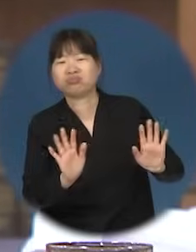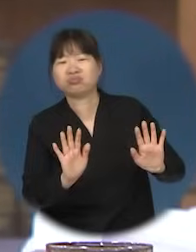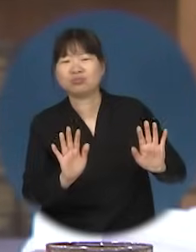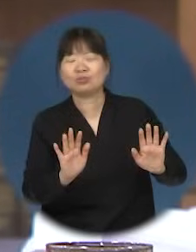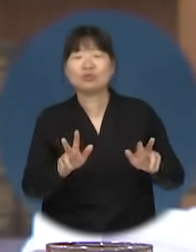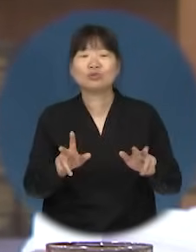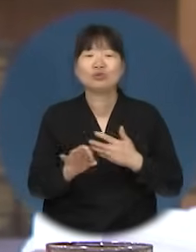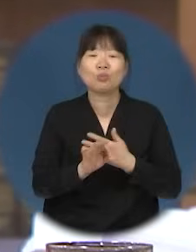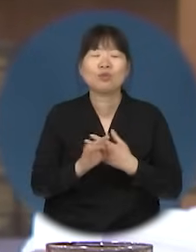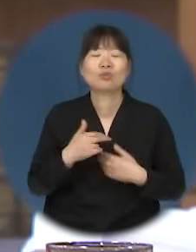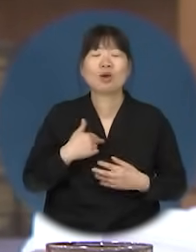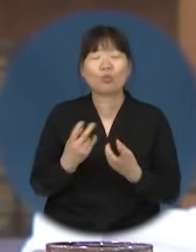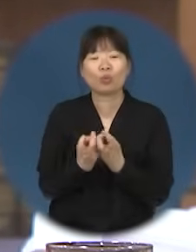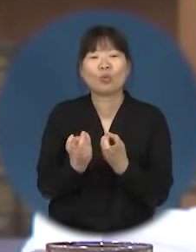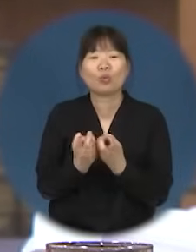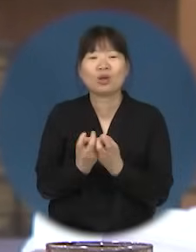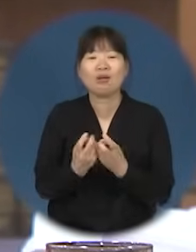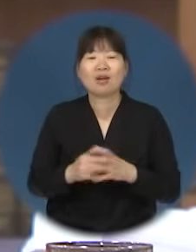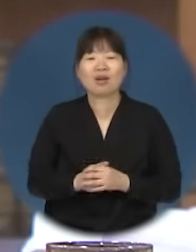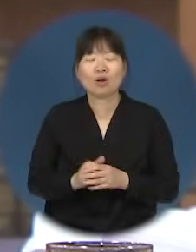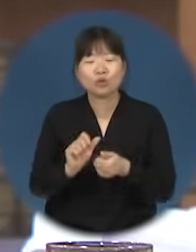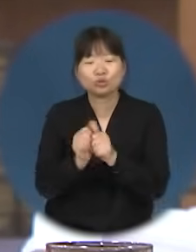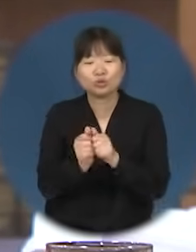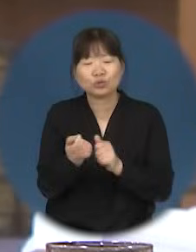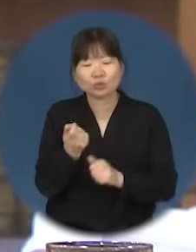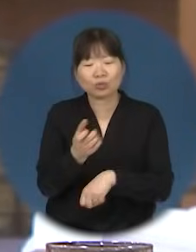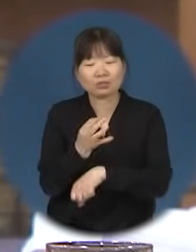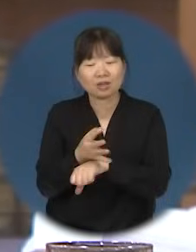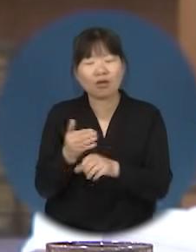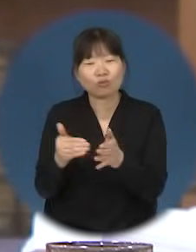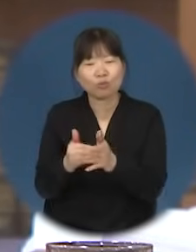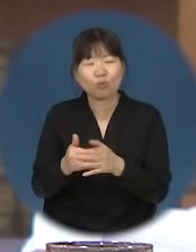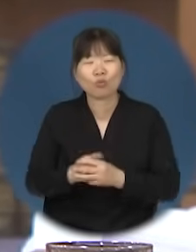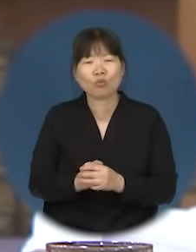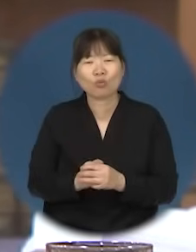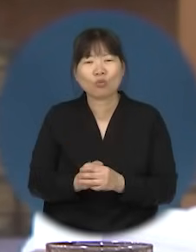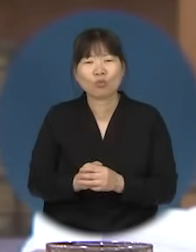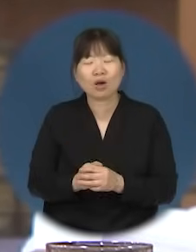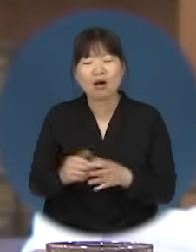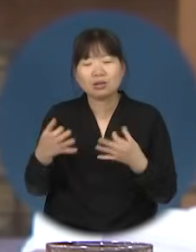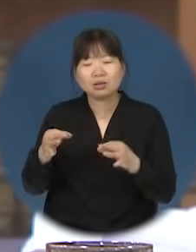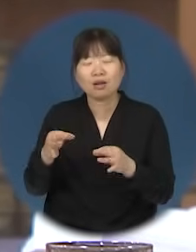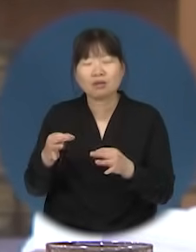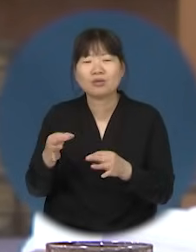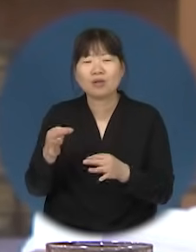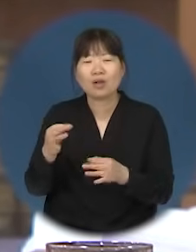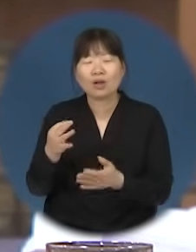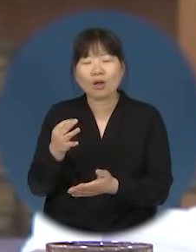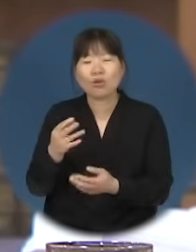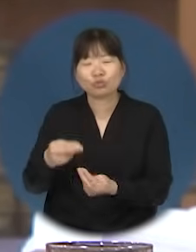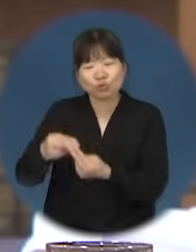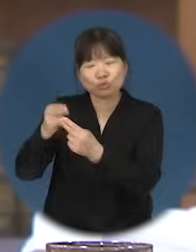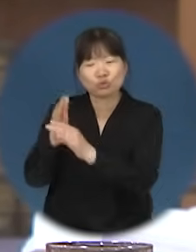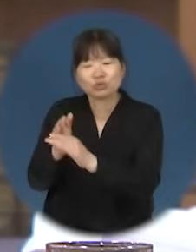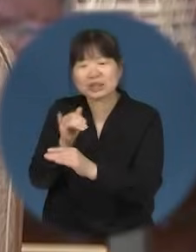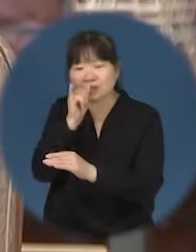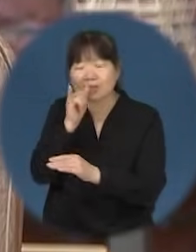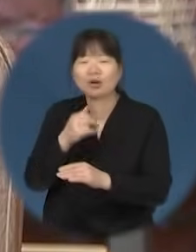지금 이제 뭐 해야 돼? 내가 지금은 그래도 주식 조금 사고 뭐 어디 적금도 들고 이러고 있는데 난 뭐 해야